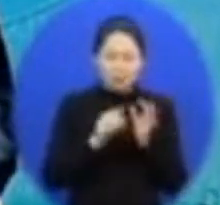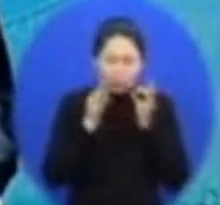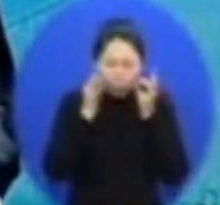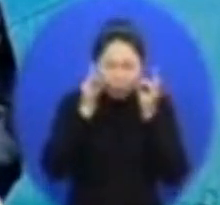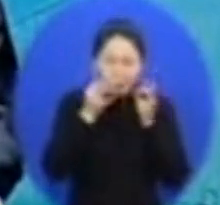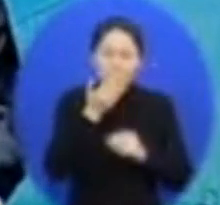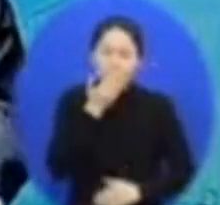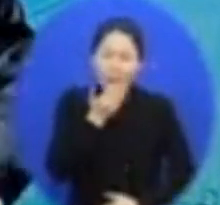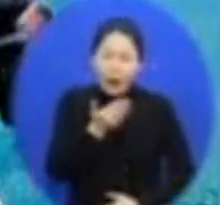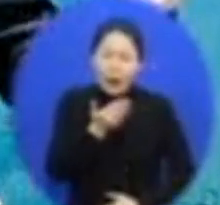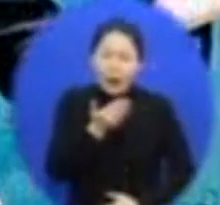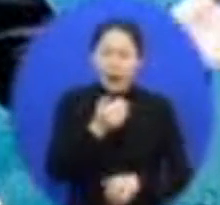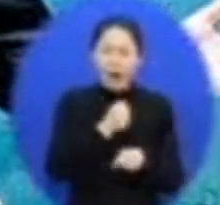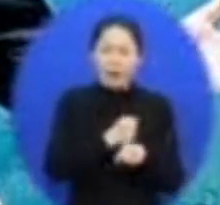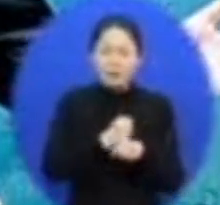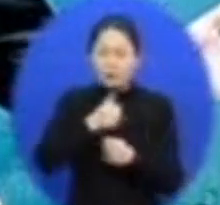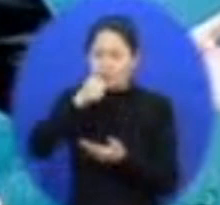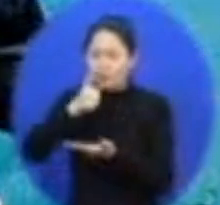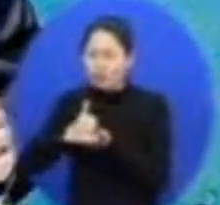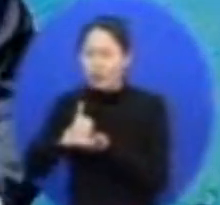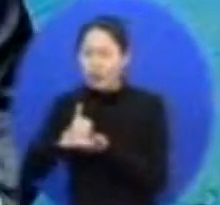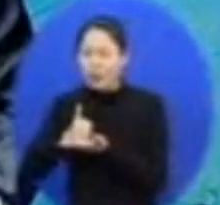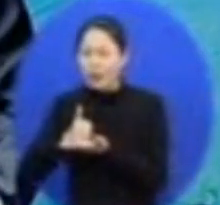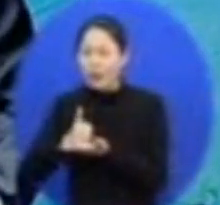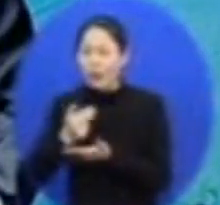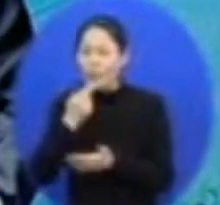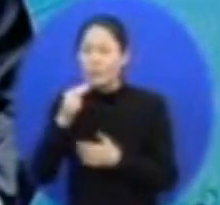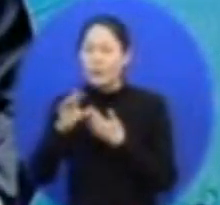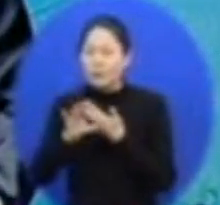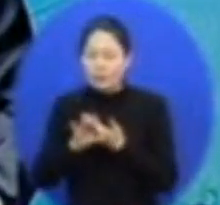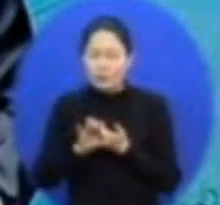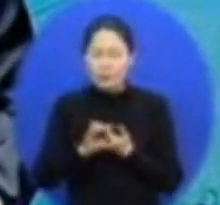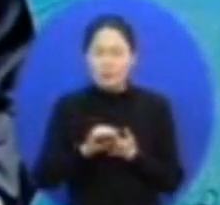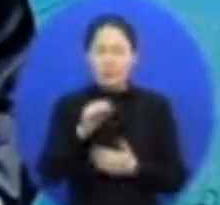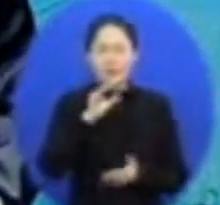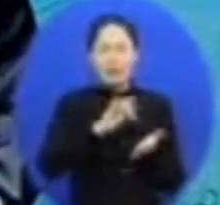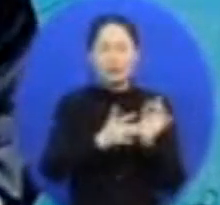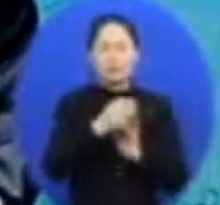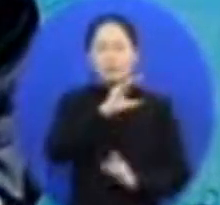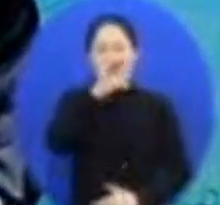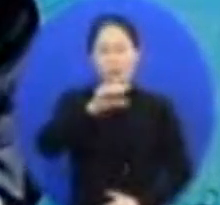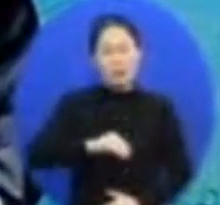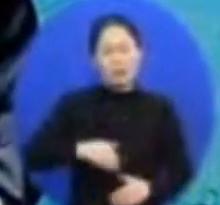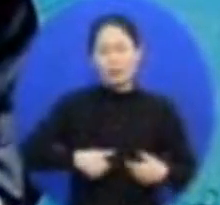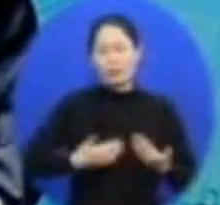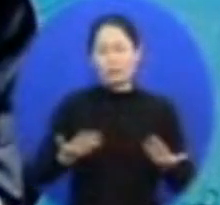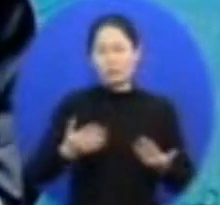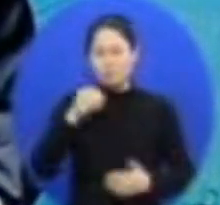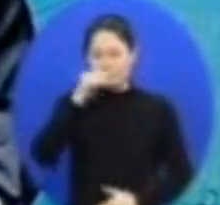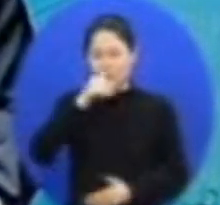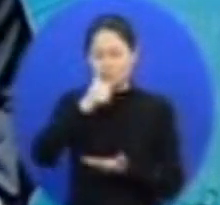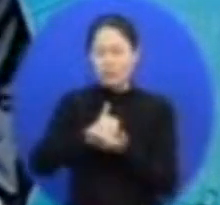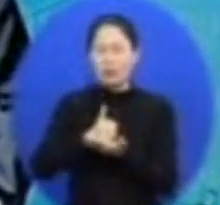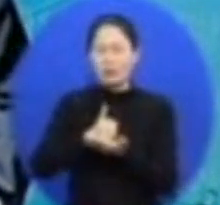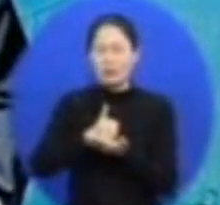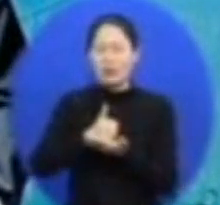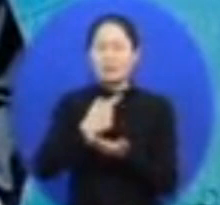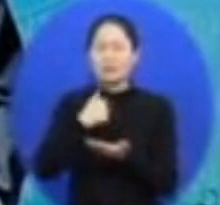있다면 그러면 예수님의 십자가 필요가 없었지요 죄짓지 말라 그러면 되죠